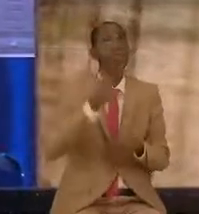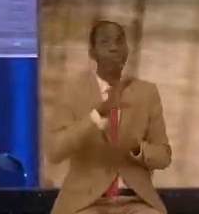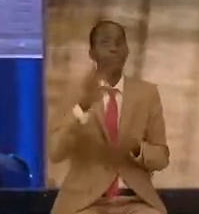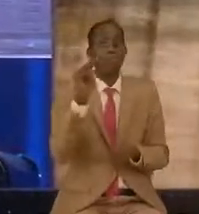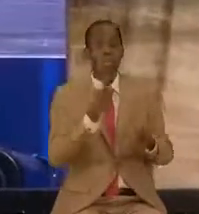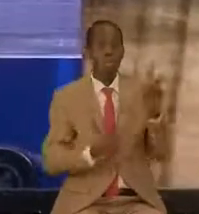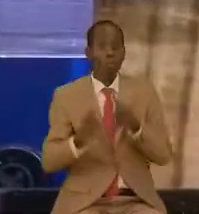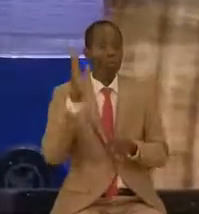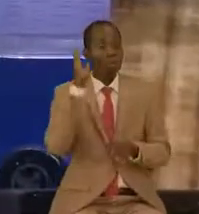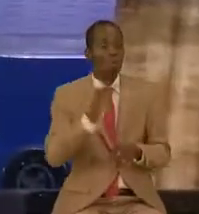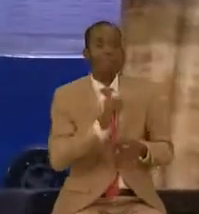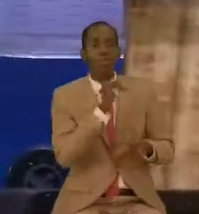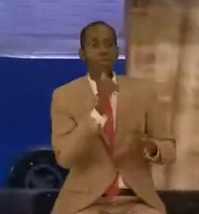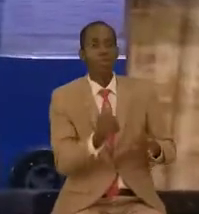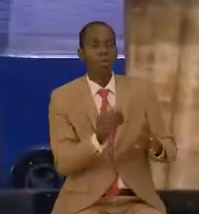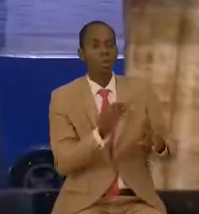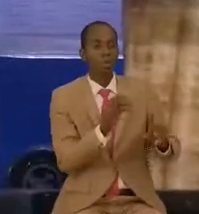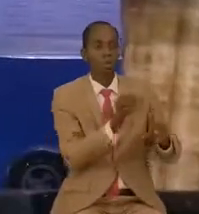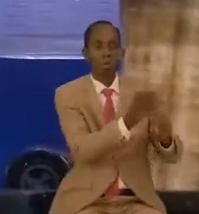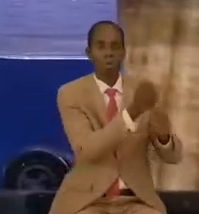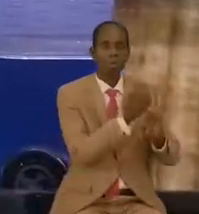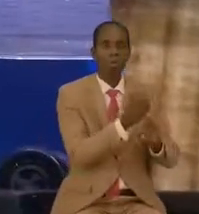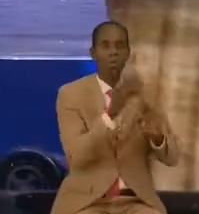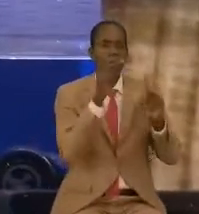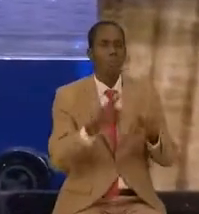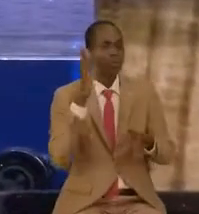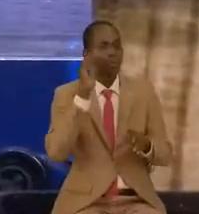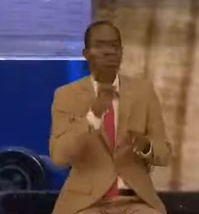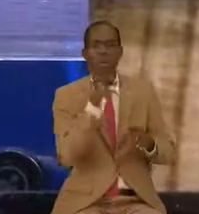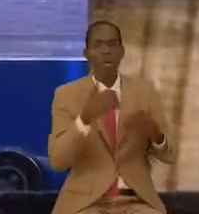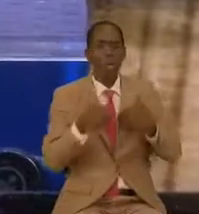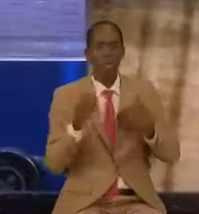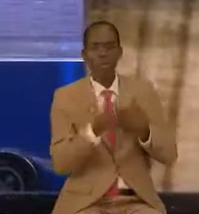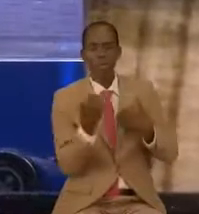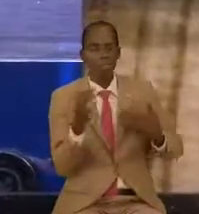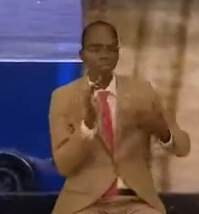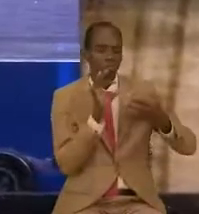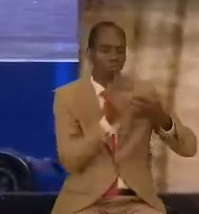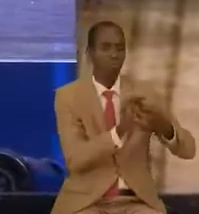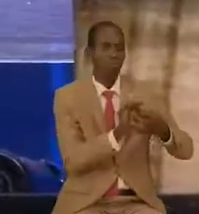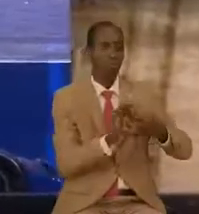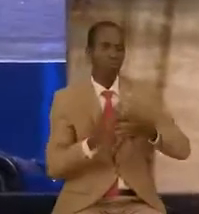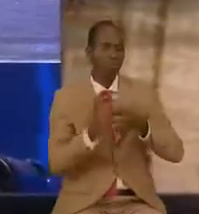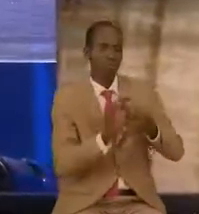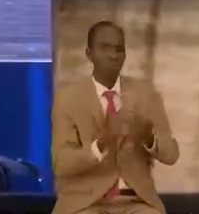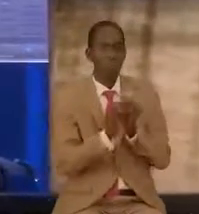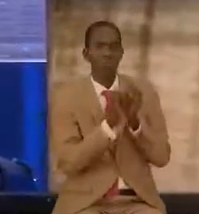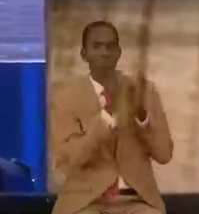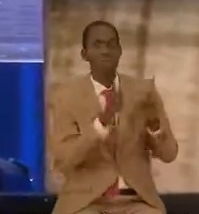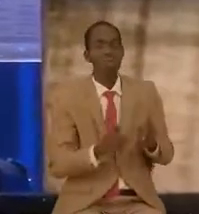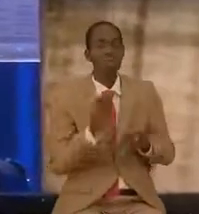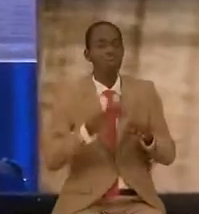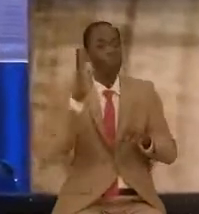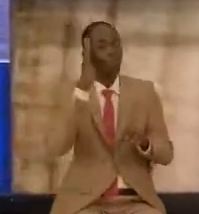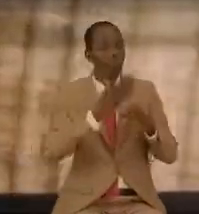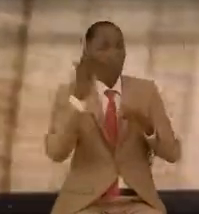les gens ne vont plus le posséder, les gens ne vont plus avoir un attachement avec lui, les gens